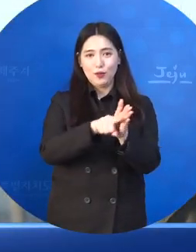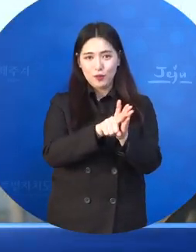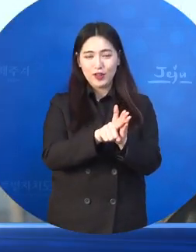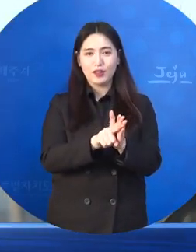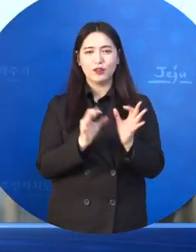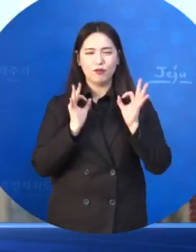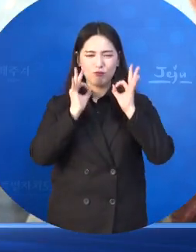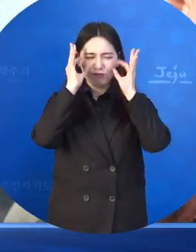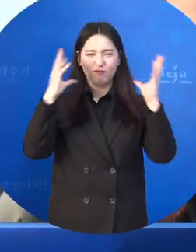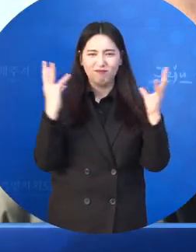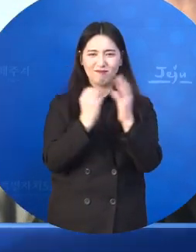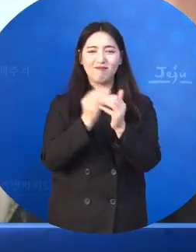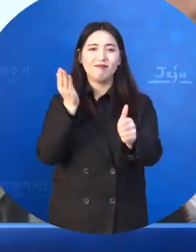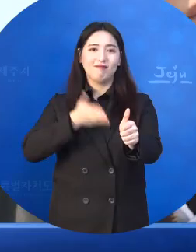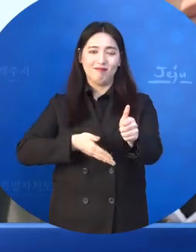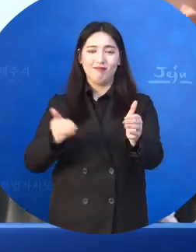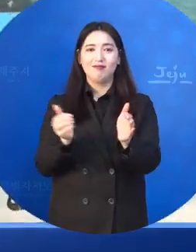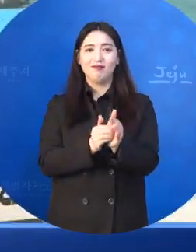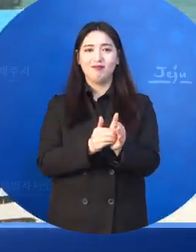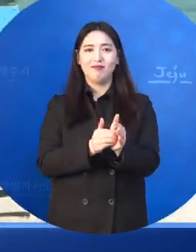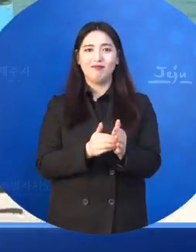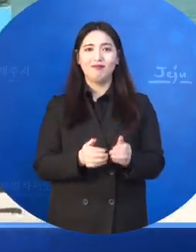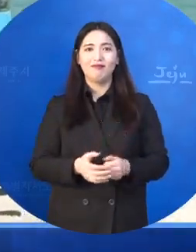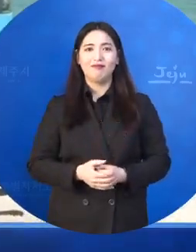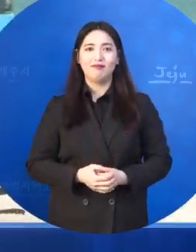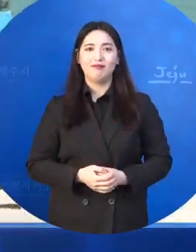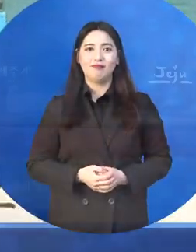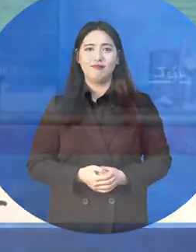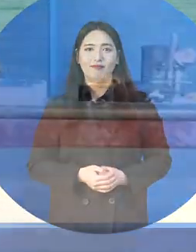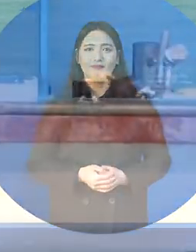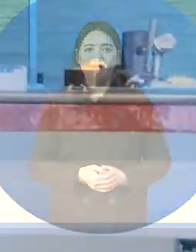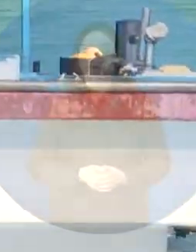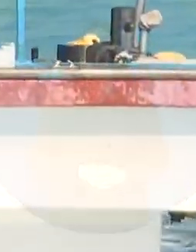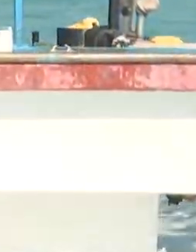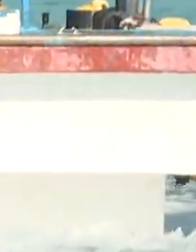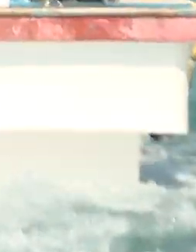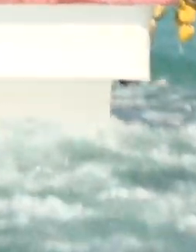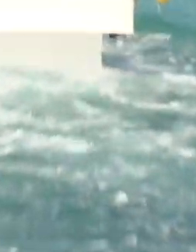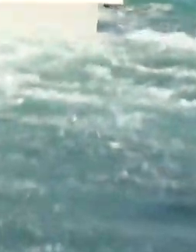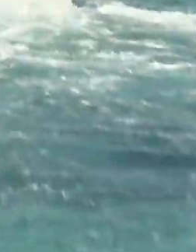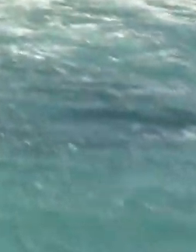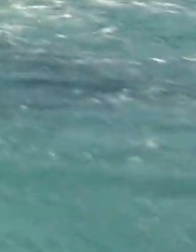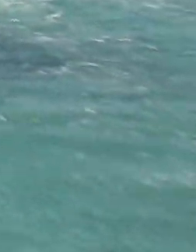활력소로 자리 잡을 수 있도록 최선을 다해줄 것을 당부했습니다.